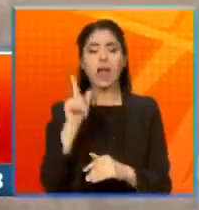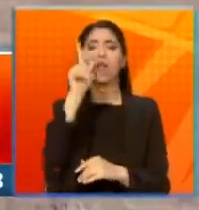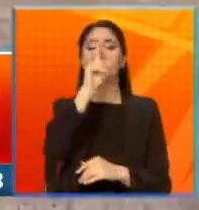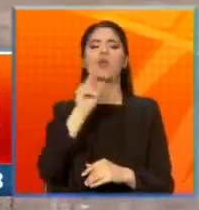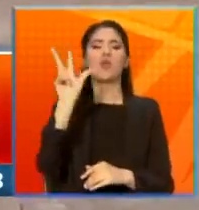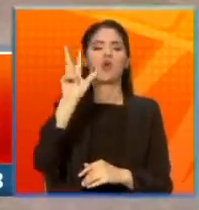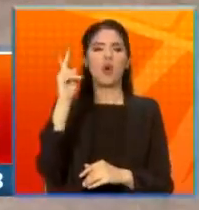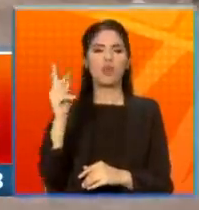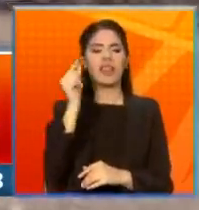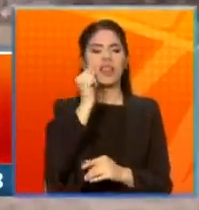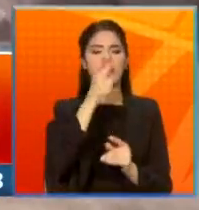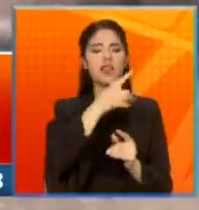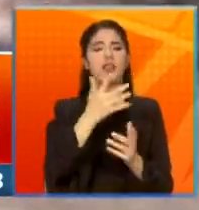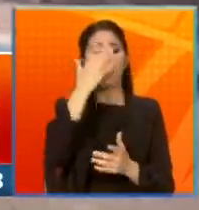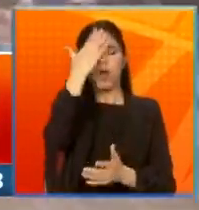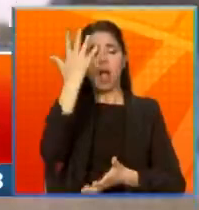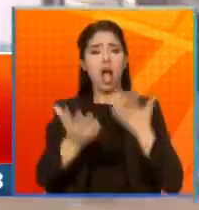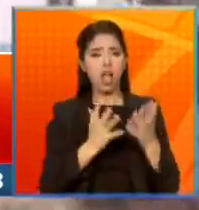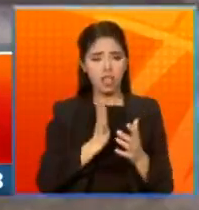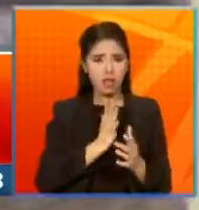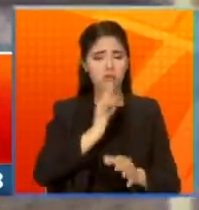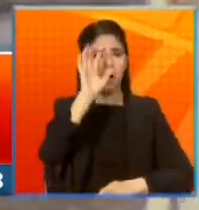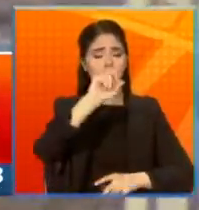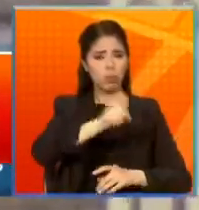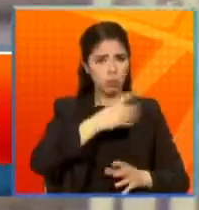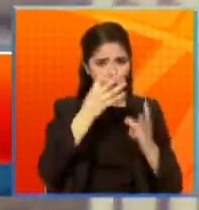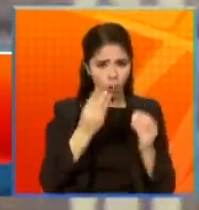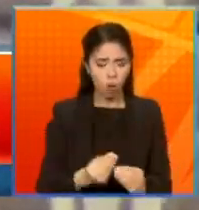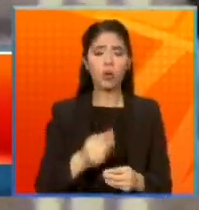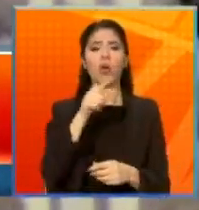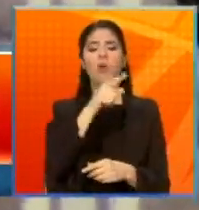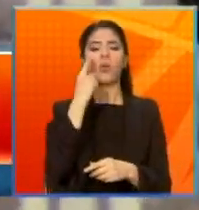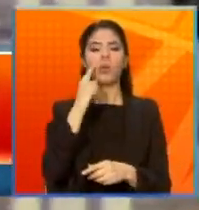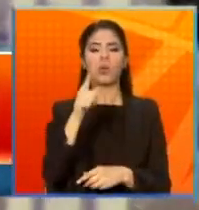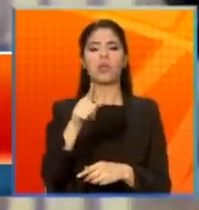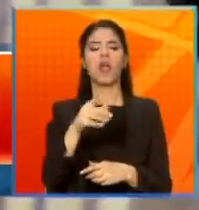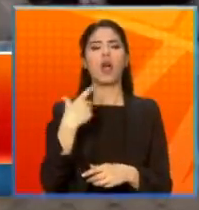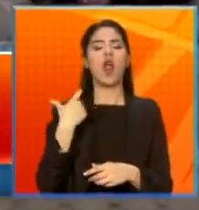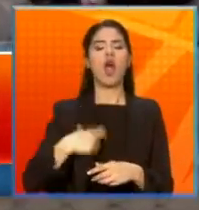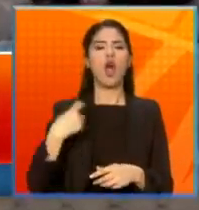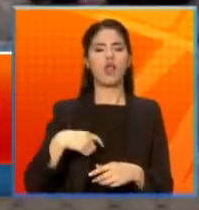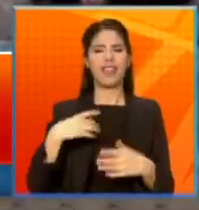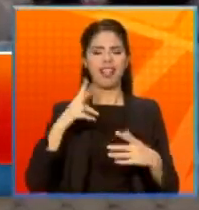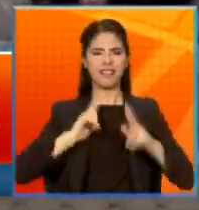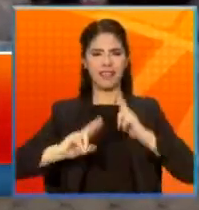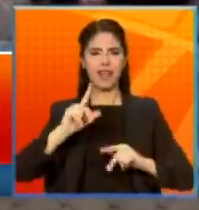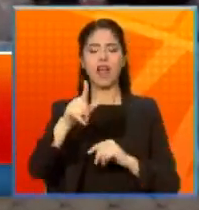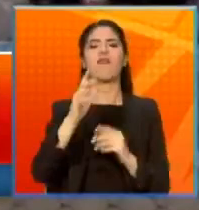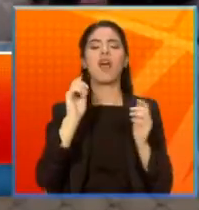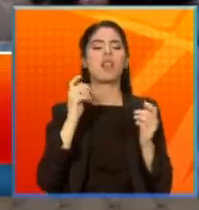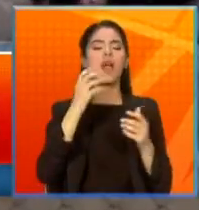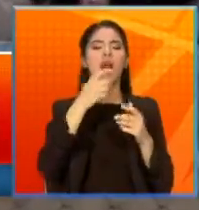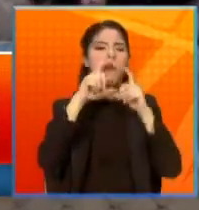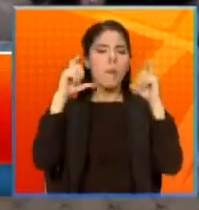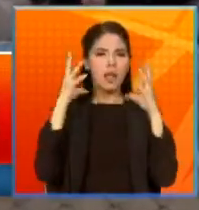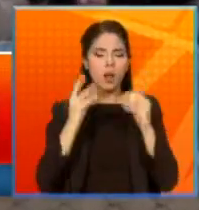bazı yolcularda yüksek ateşle birlikte öksürük tespit edildi. Apronda özel kıyafetli ve maskeli sağlık ekipleri tarafından